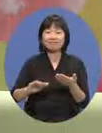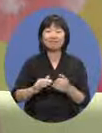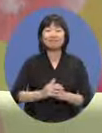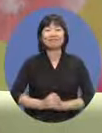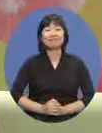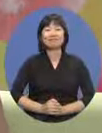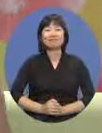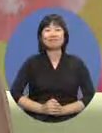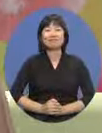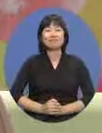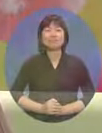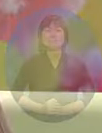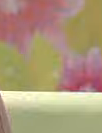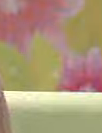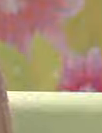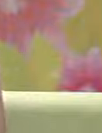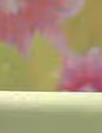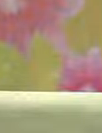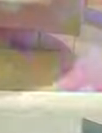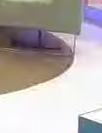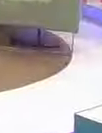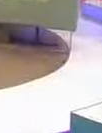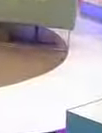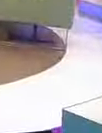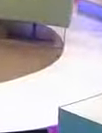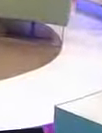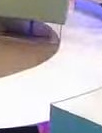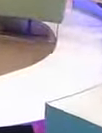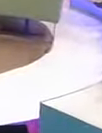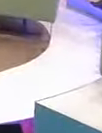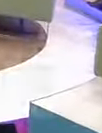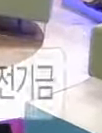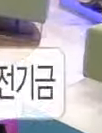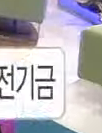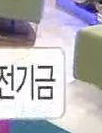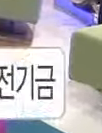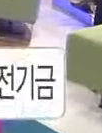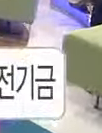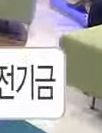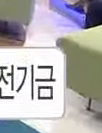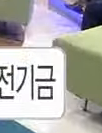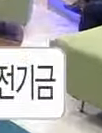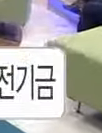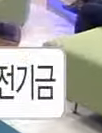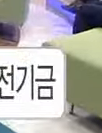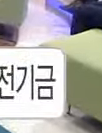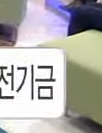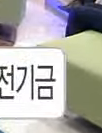마세요. 고맙습니다. 고맙습니다. 네, 고맙습니다. 고맙습니다.